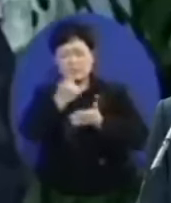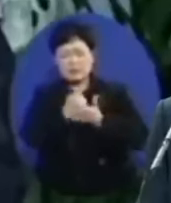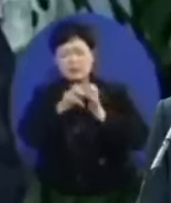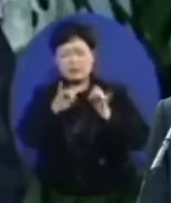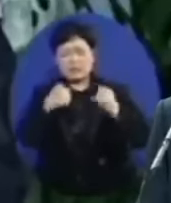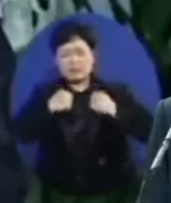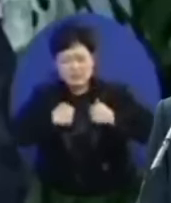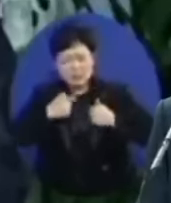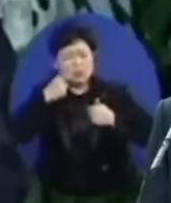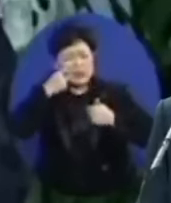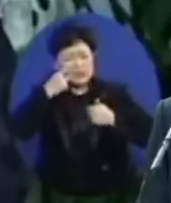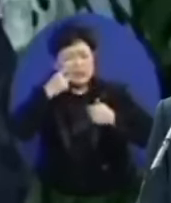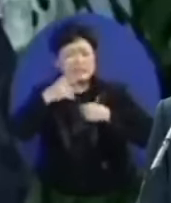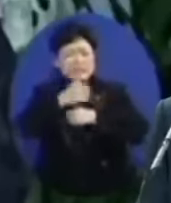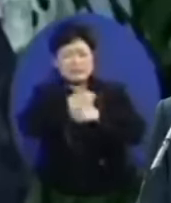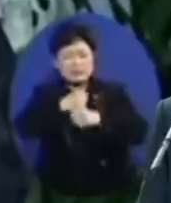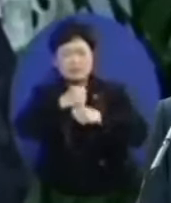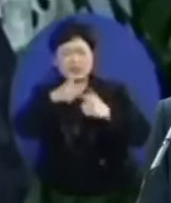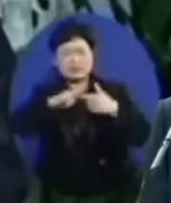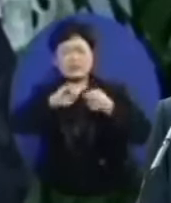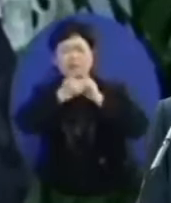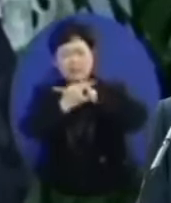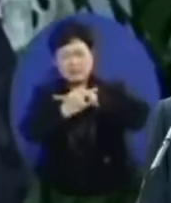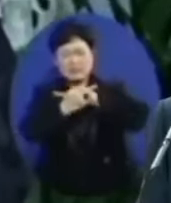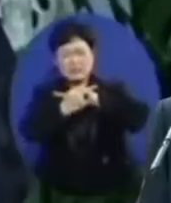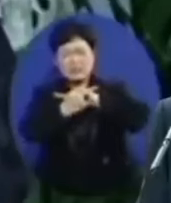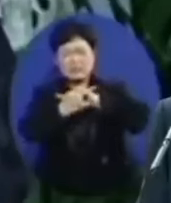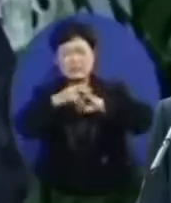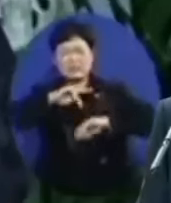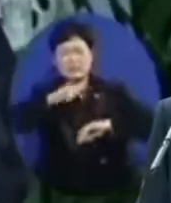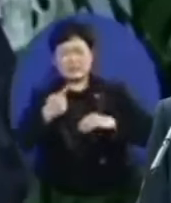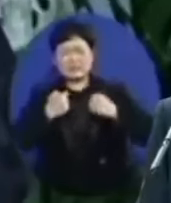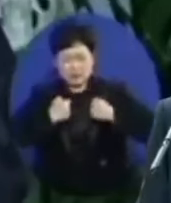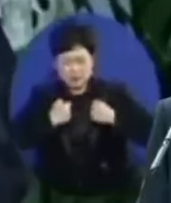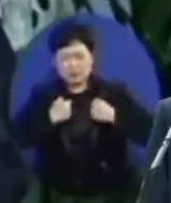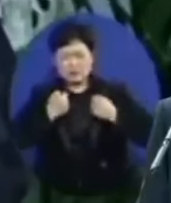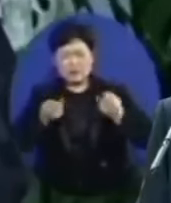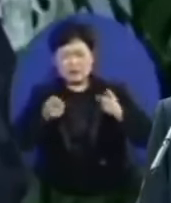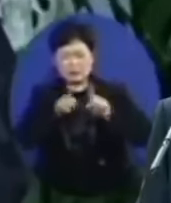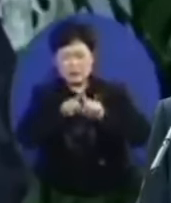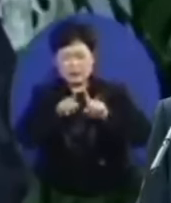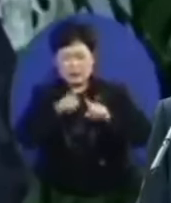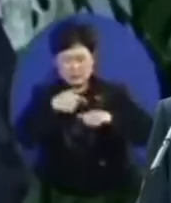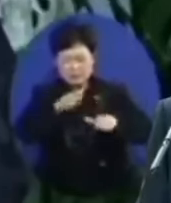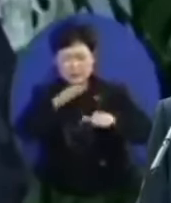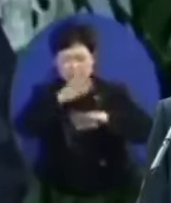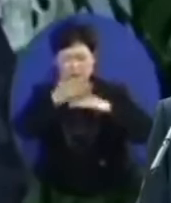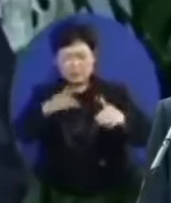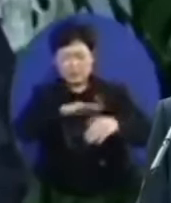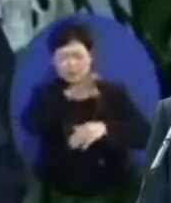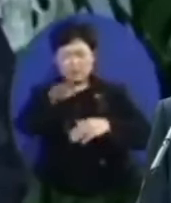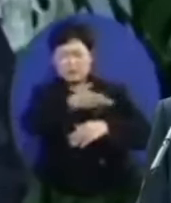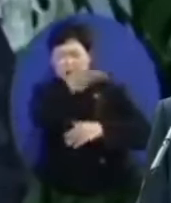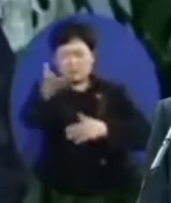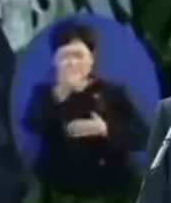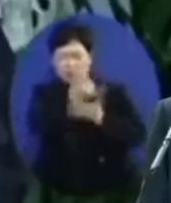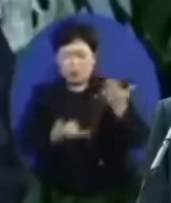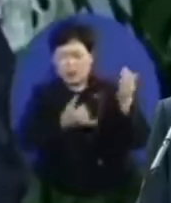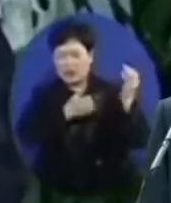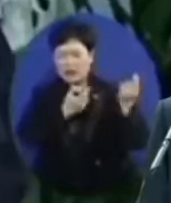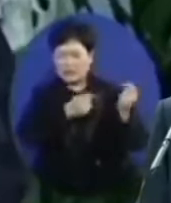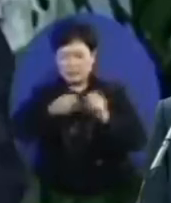짐을 주님이 짊어지고 우리와 같이 인생을 살아감을 생각할 때 감사합니다. 내가 너희를 고아와 같이 버려놓지 않겠다고 말씀하신